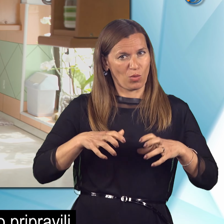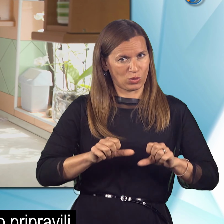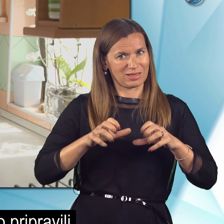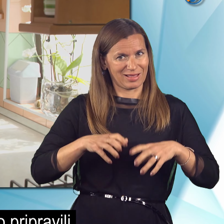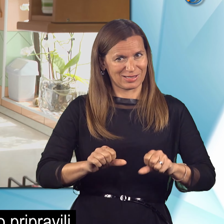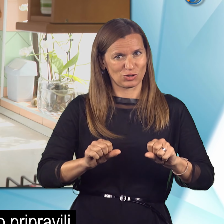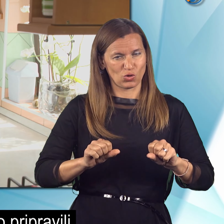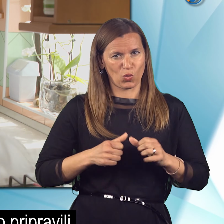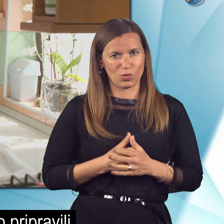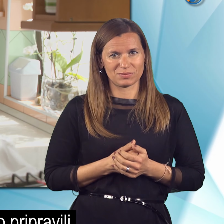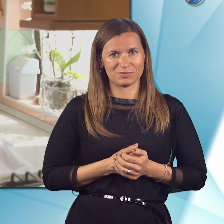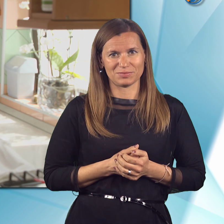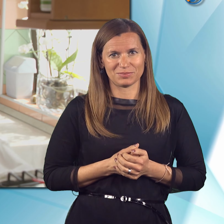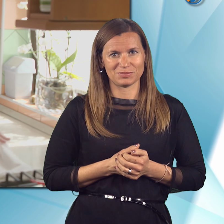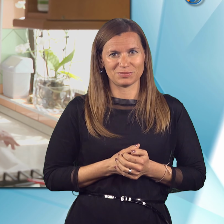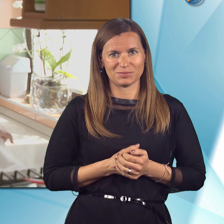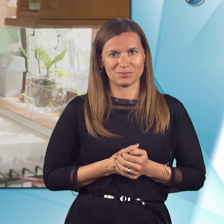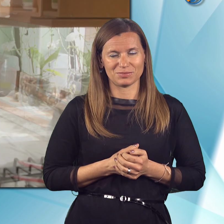pripravili.